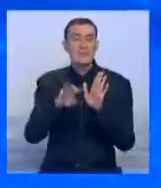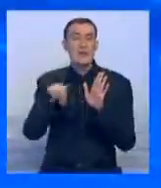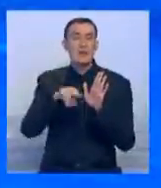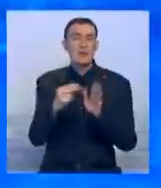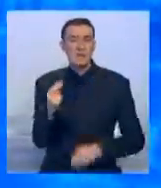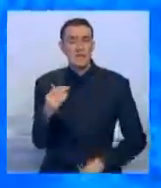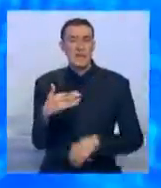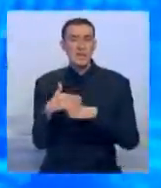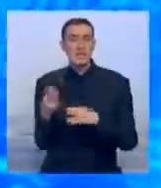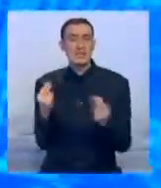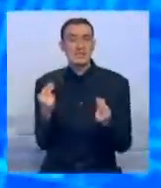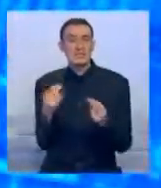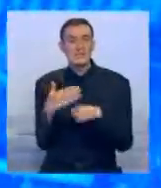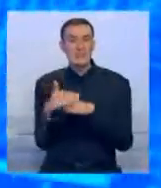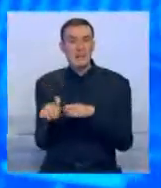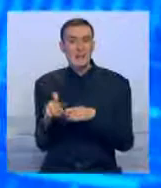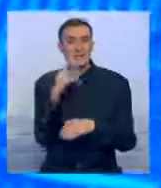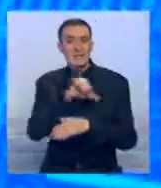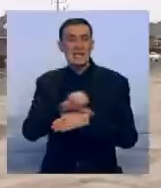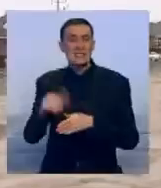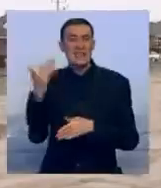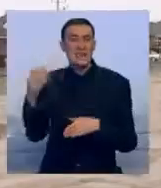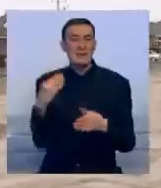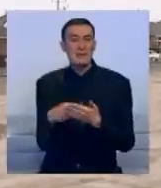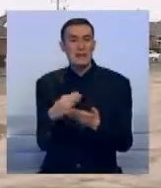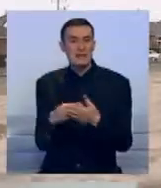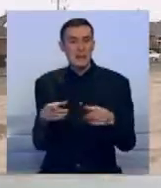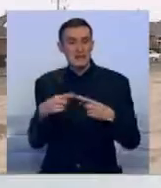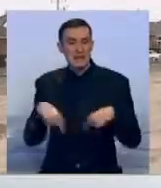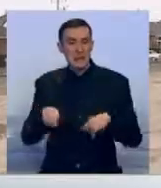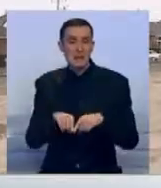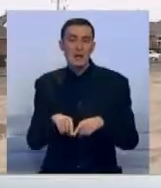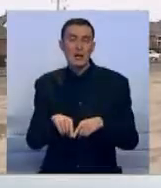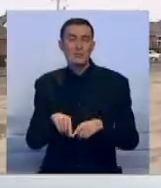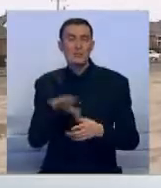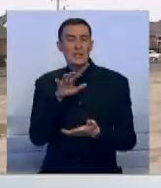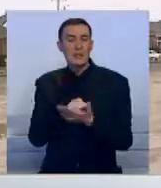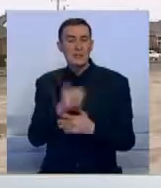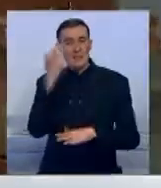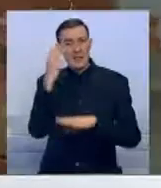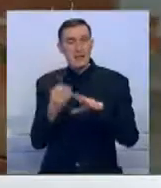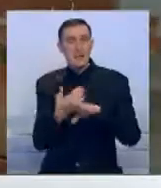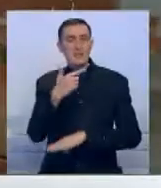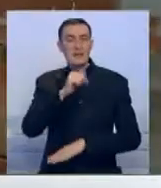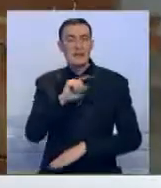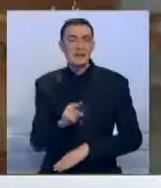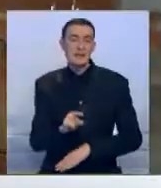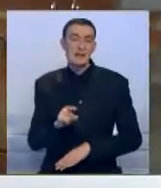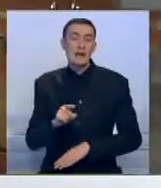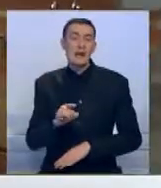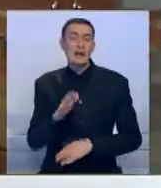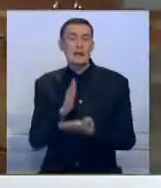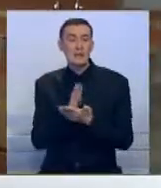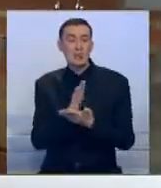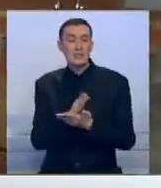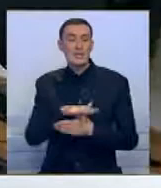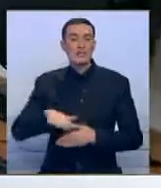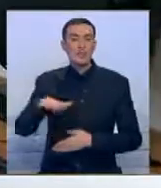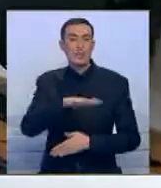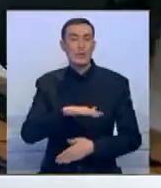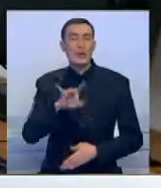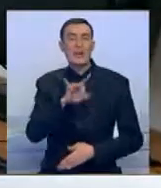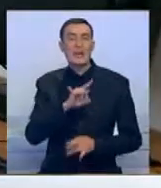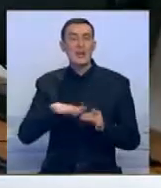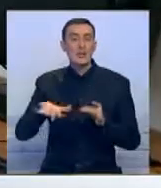тенге. Часть средств выделяется иностранными инвесторами, осваивающими Карачаганакское газоконденсатное месторождение, расположенное на